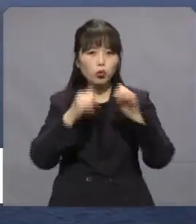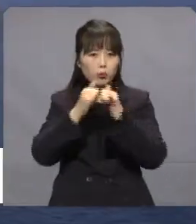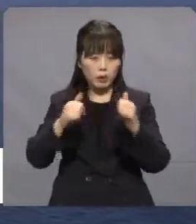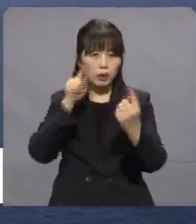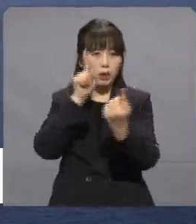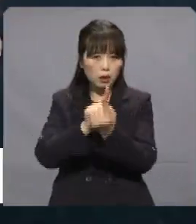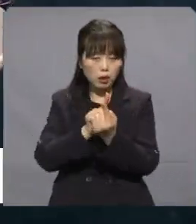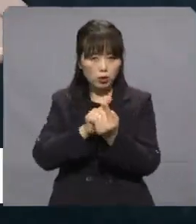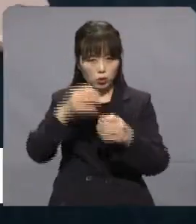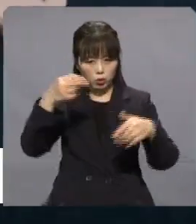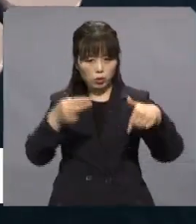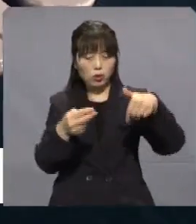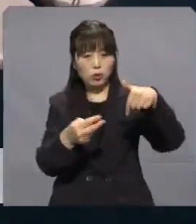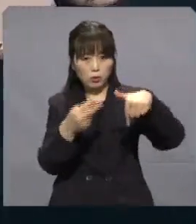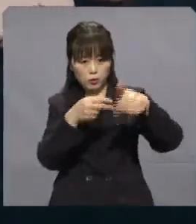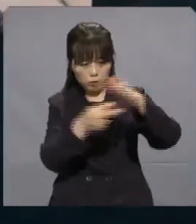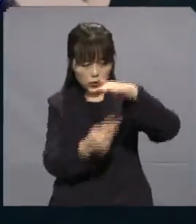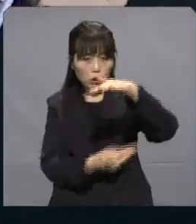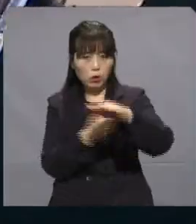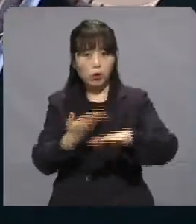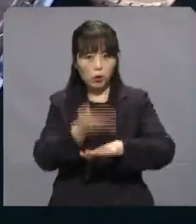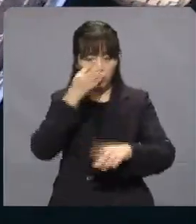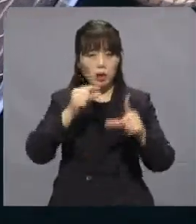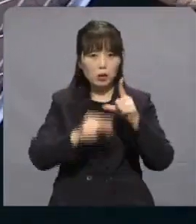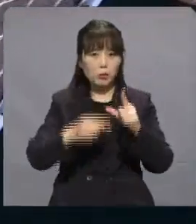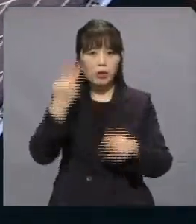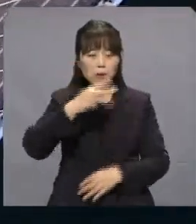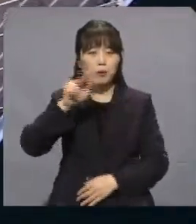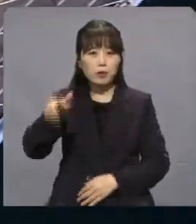대상으로 영종대교 상부도로 통행료 일부인